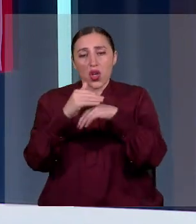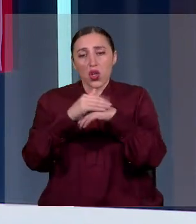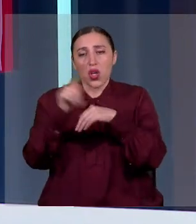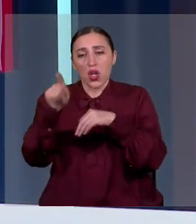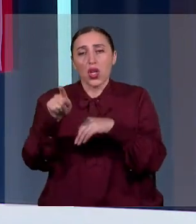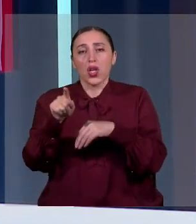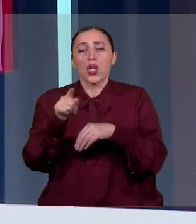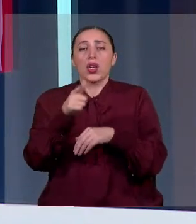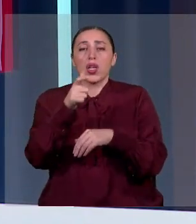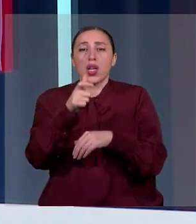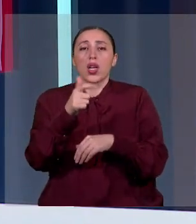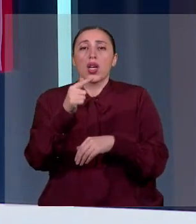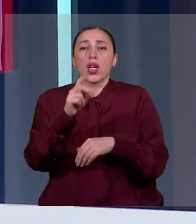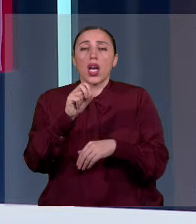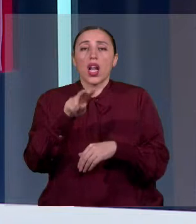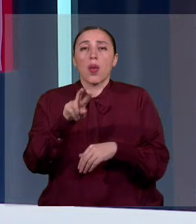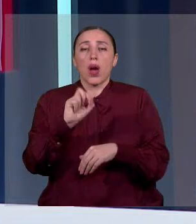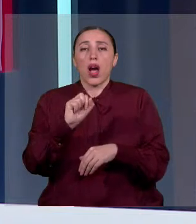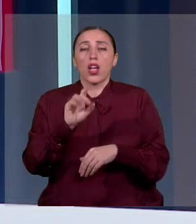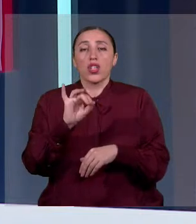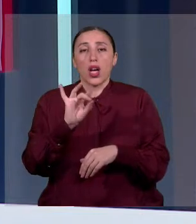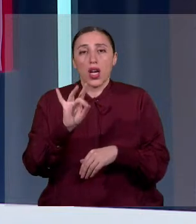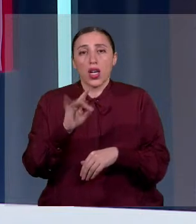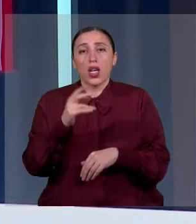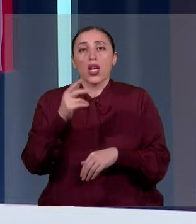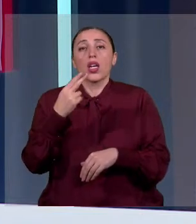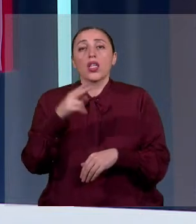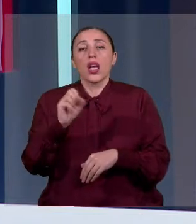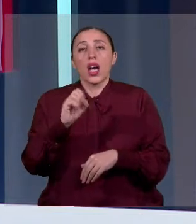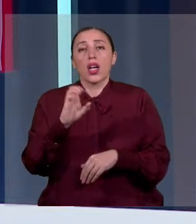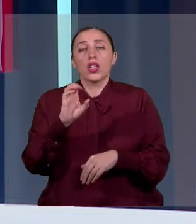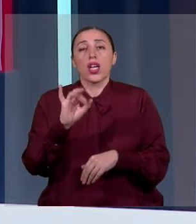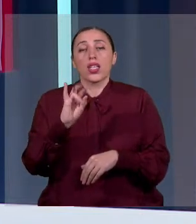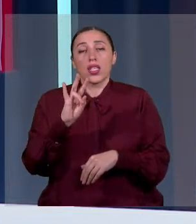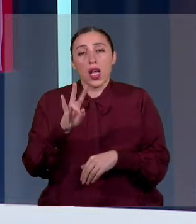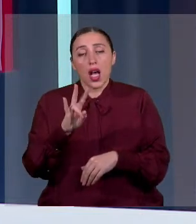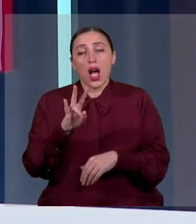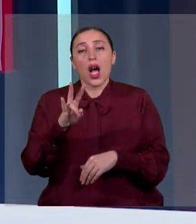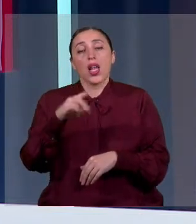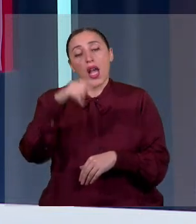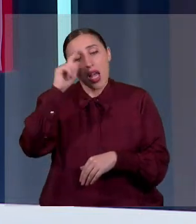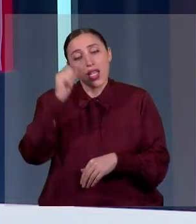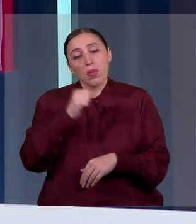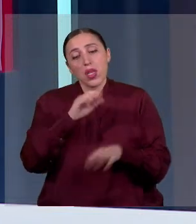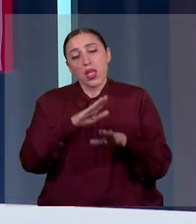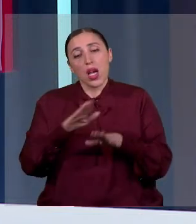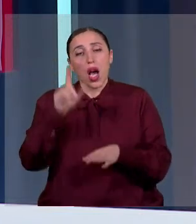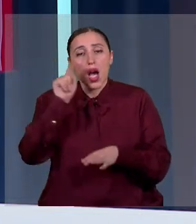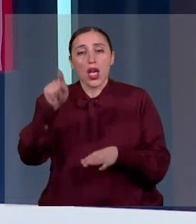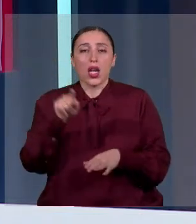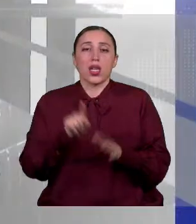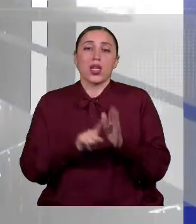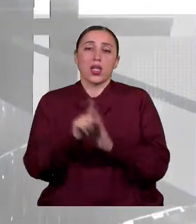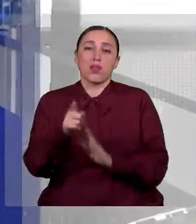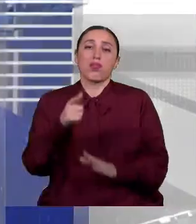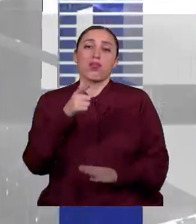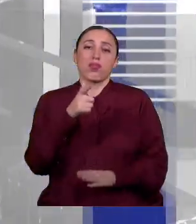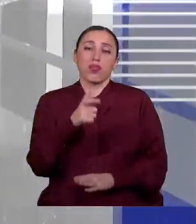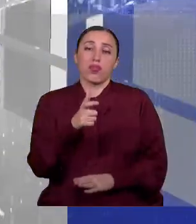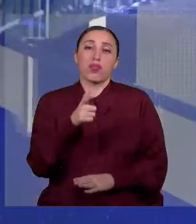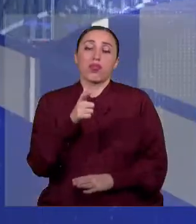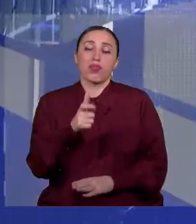գնդակոծել Քելբաջարի և Դաշքեսանի շրջաններում տեղակայված ադրբեջանական զինուժի դիրքերը։